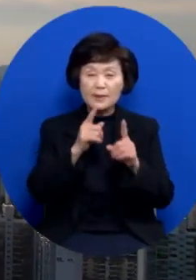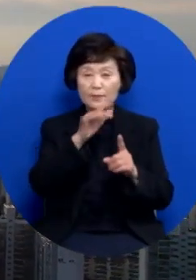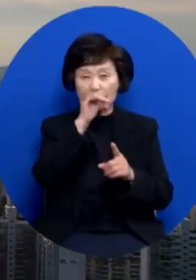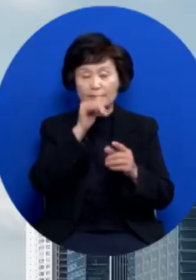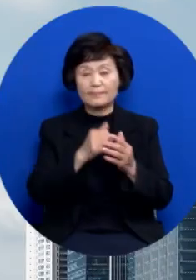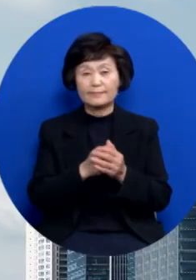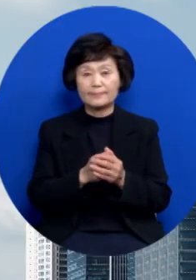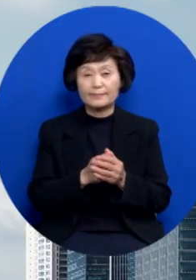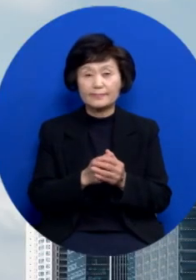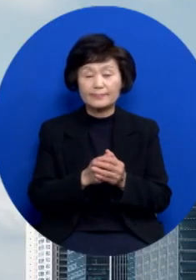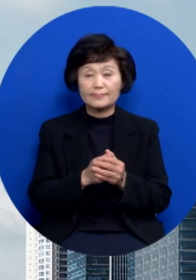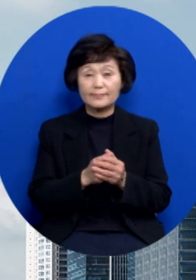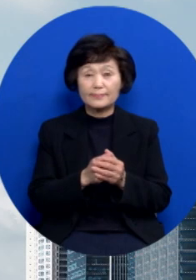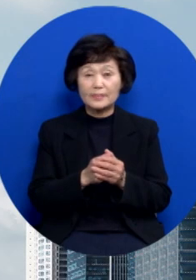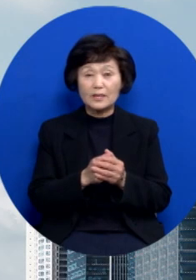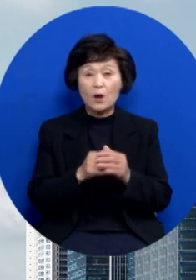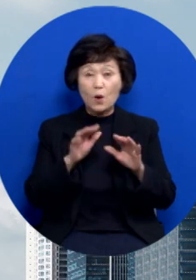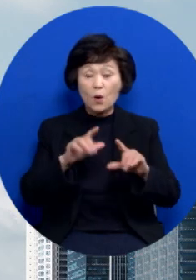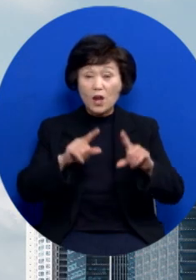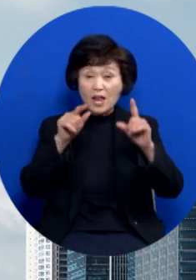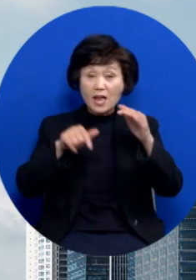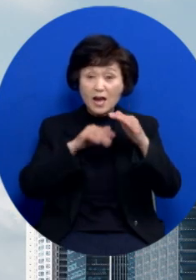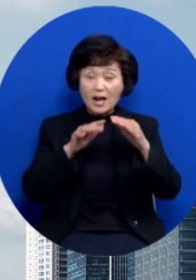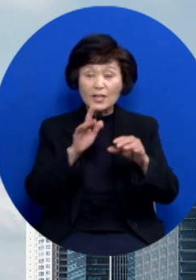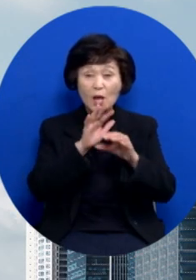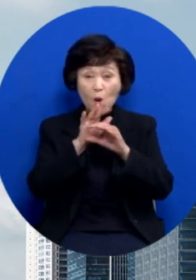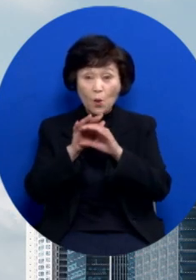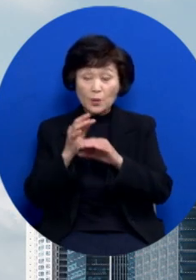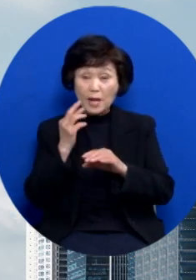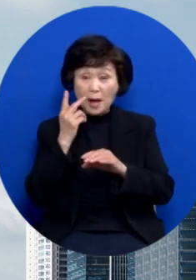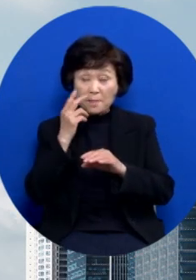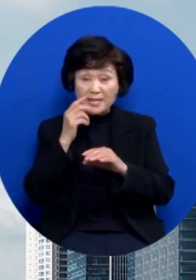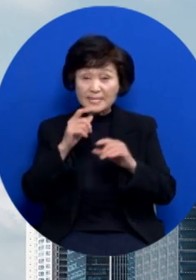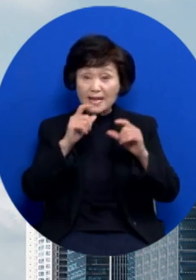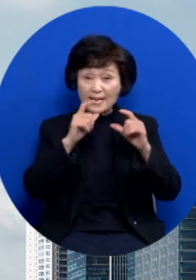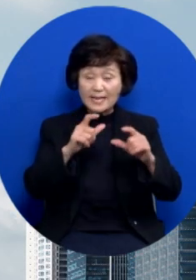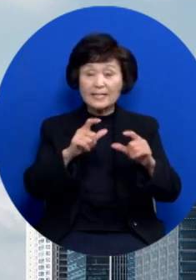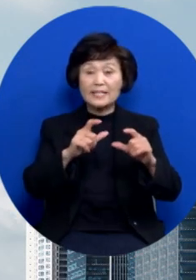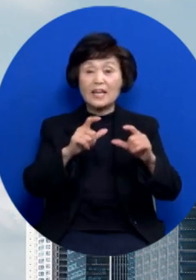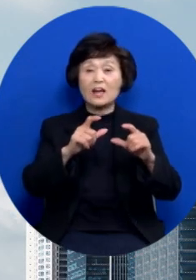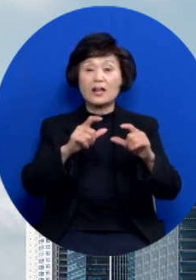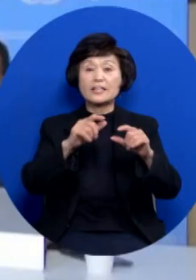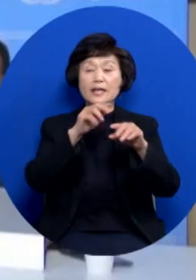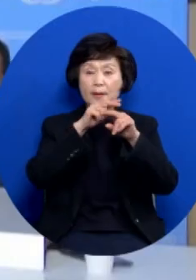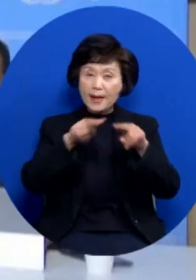분석했습니다. 올해 안에 코로나 비상사태 선언이 해제될 것으로 보입니다.